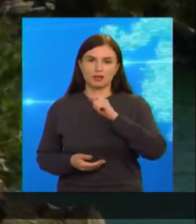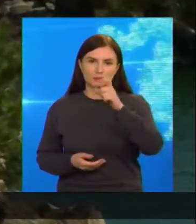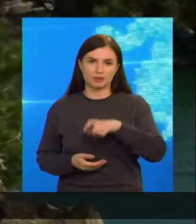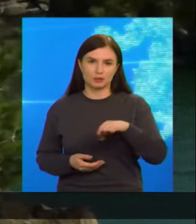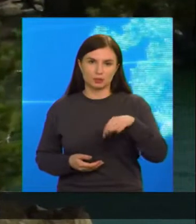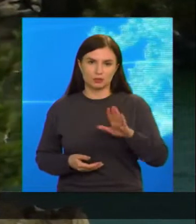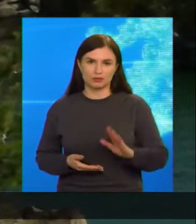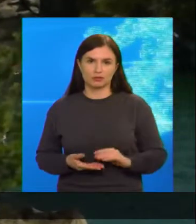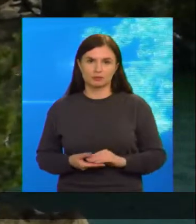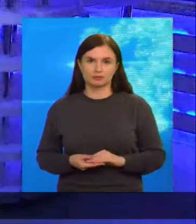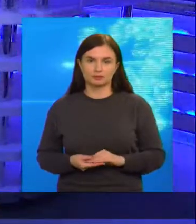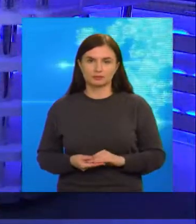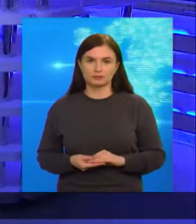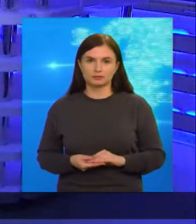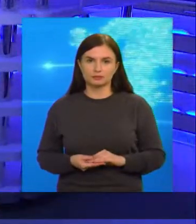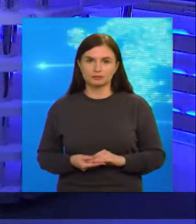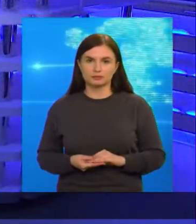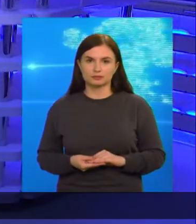Абрахин, ОТВ.